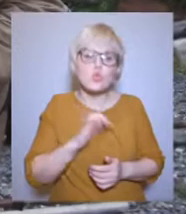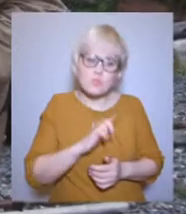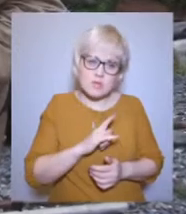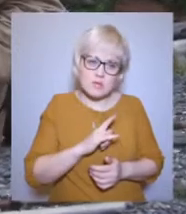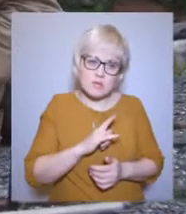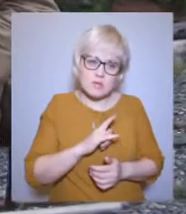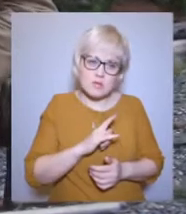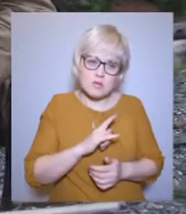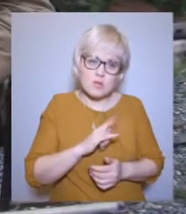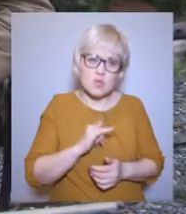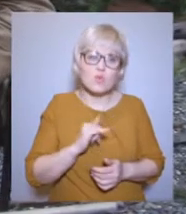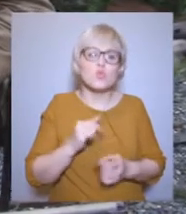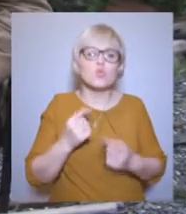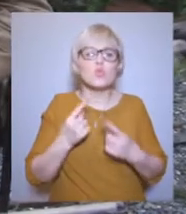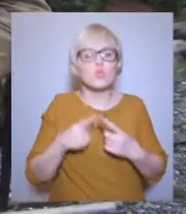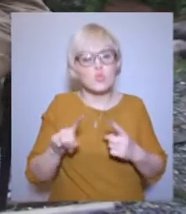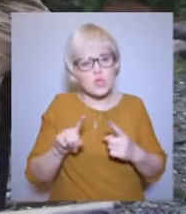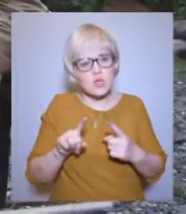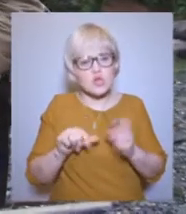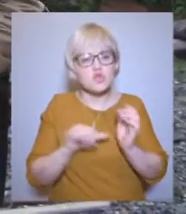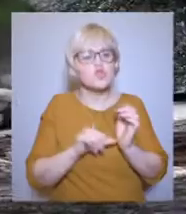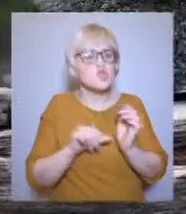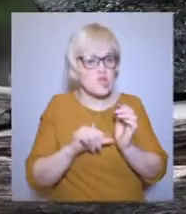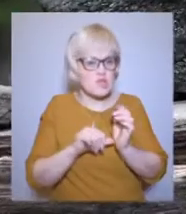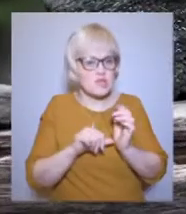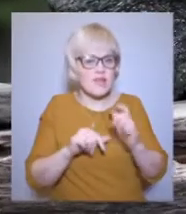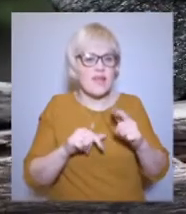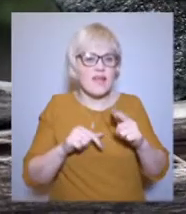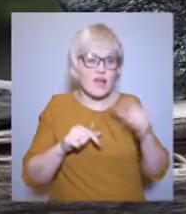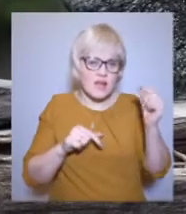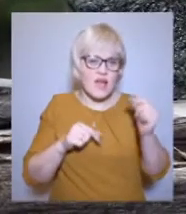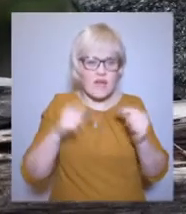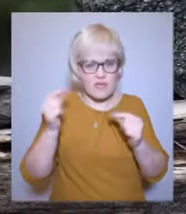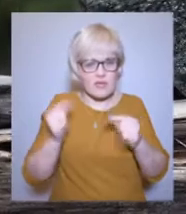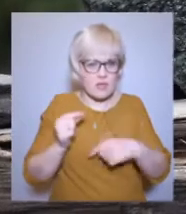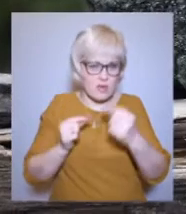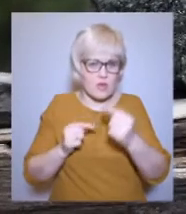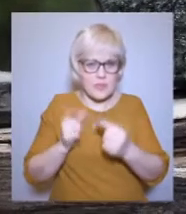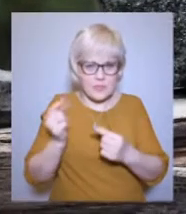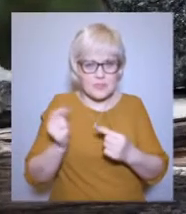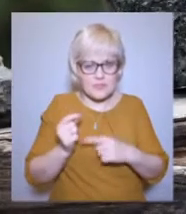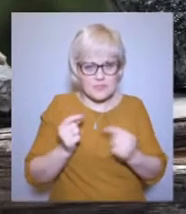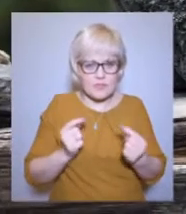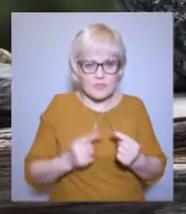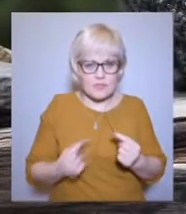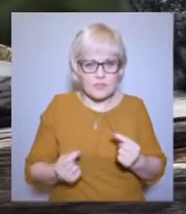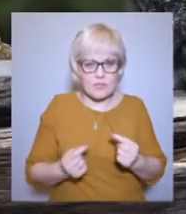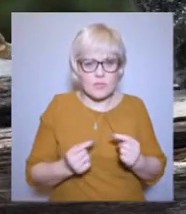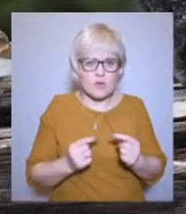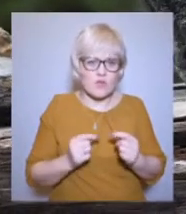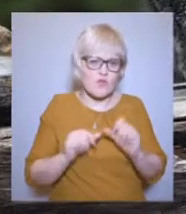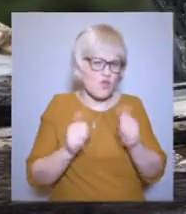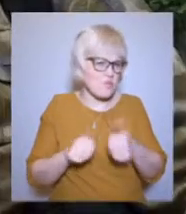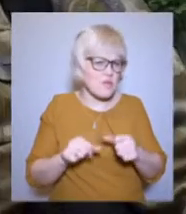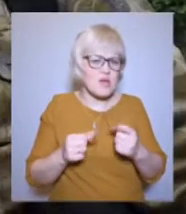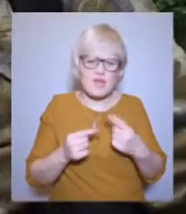своеобразная, своя. Поэтому у одних преобладают кубы, как у перита. У других вот шестигранные призмы, как у кварца.